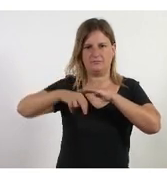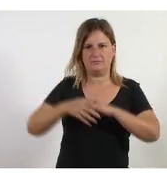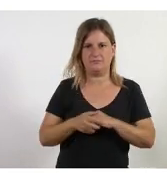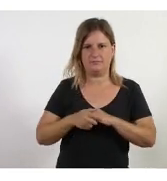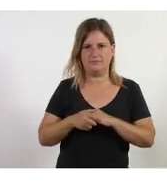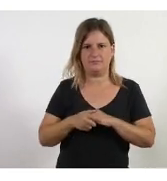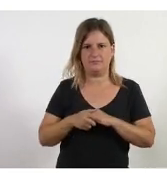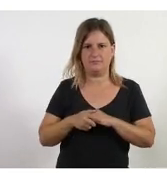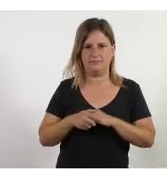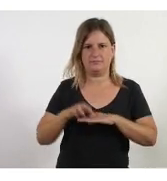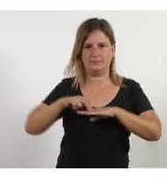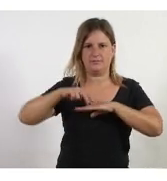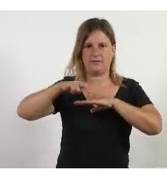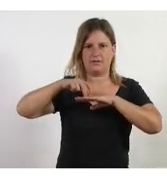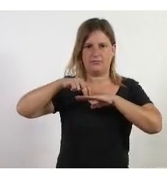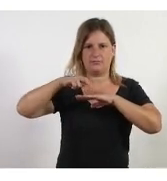I ho baixem a baix.